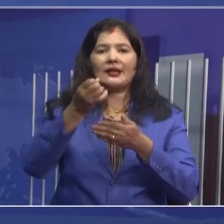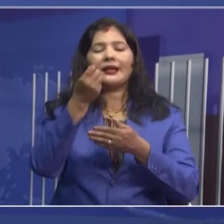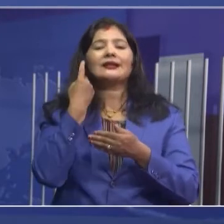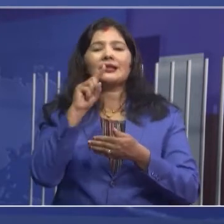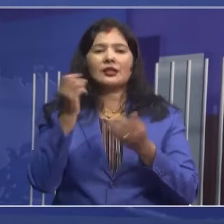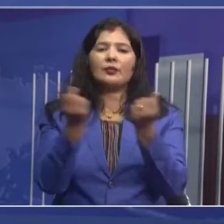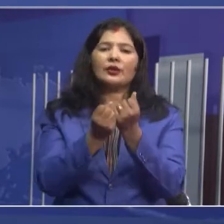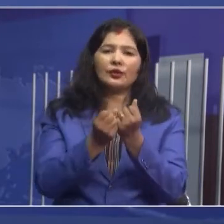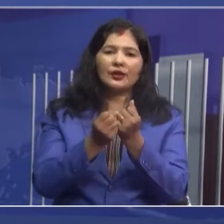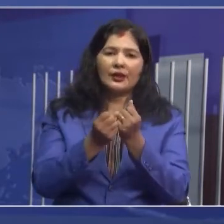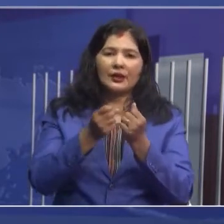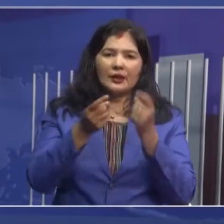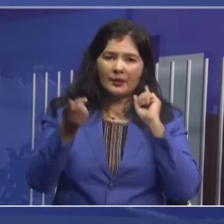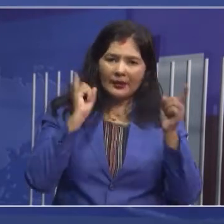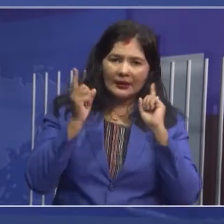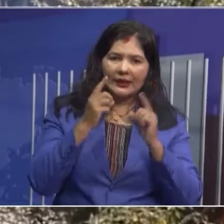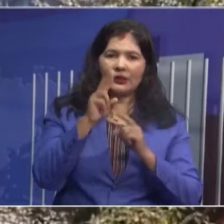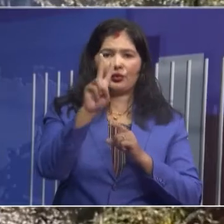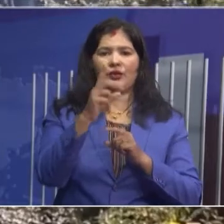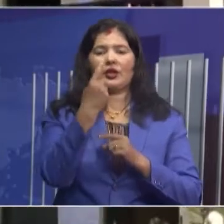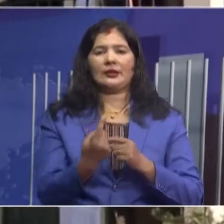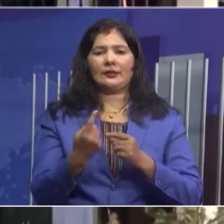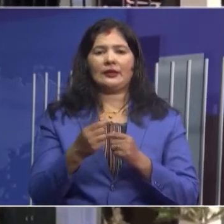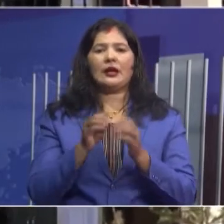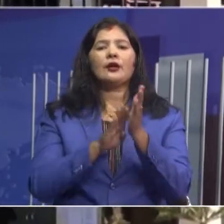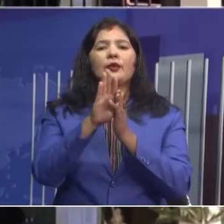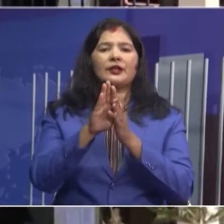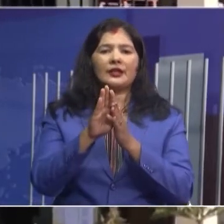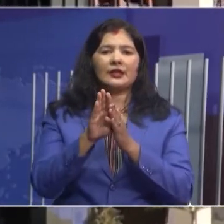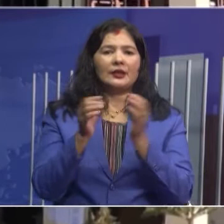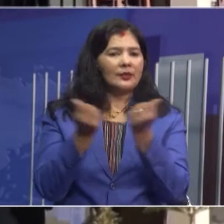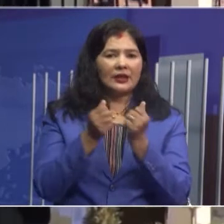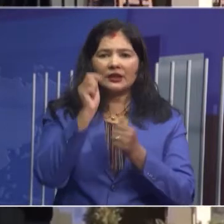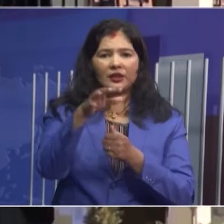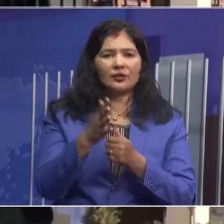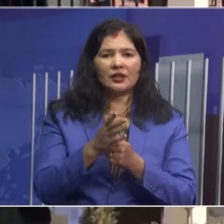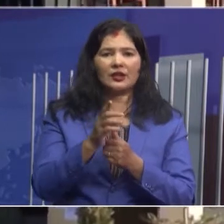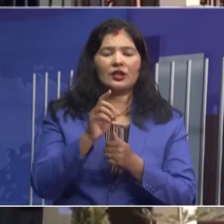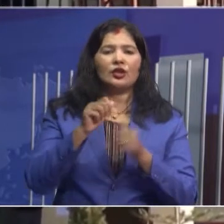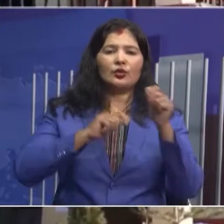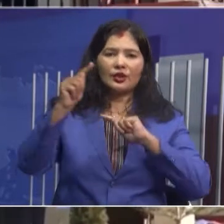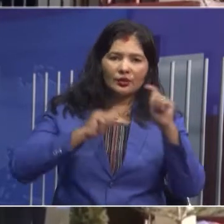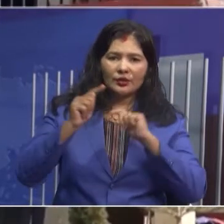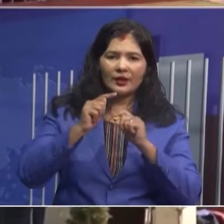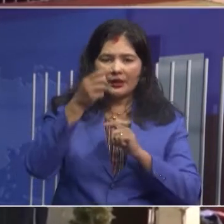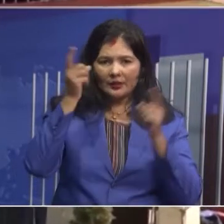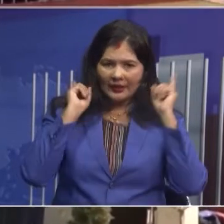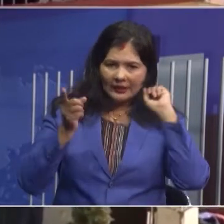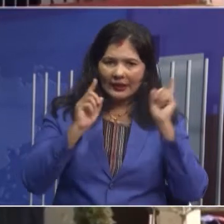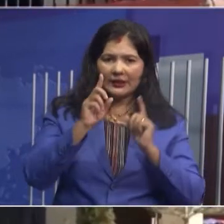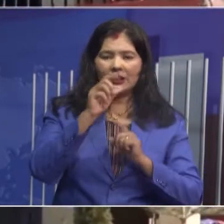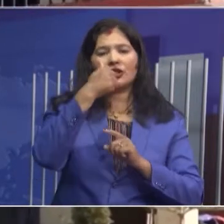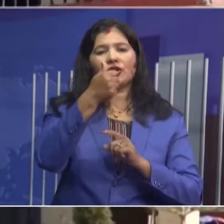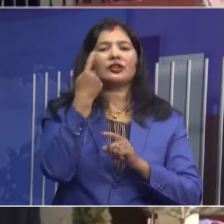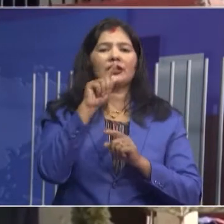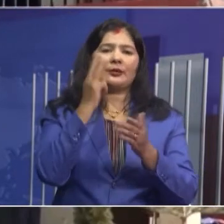विद्यालयलाई पालिकाले दुई हप्ताभन्दा बढी बिदा दिएका छैनन् कुनै पालिकाले छ दिन मात्र दसैँको बिदा दिएका छन् कोरोनाको